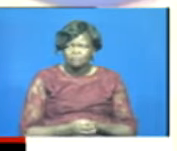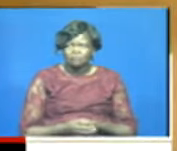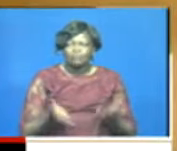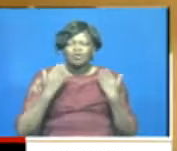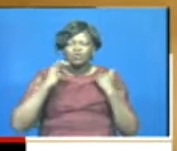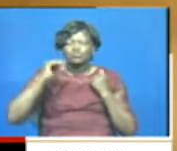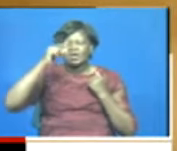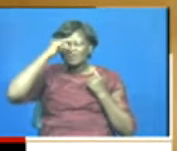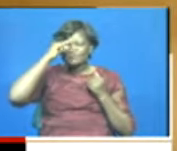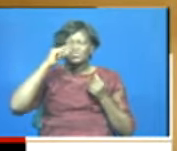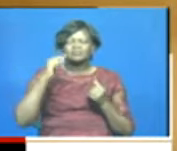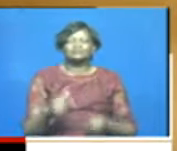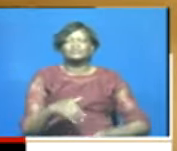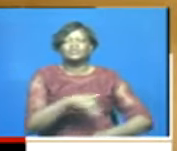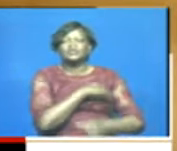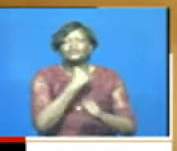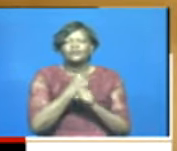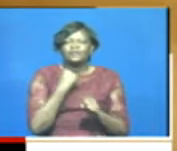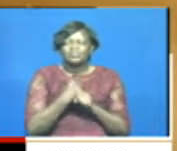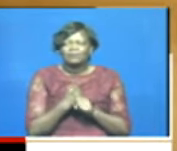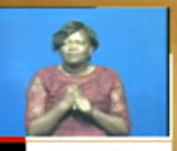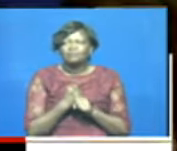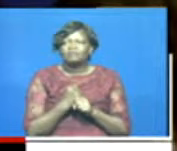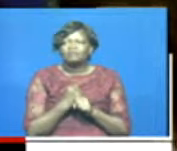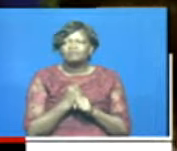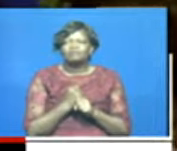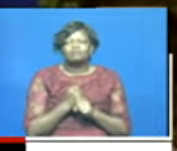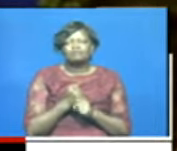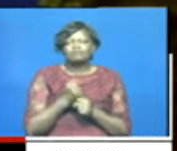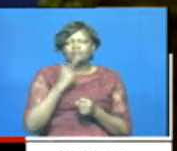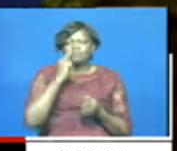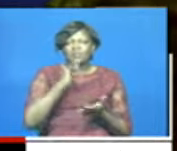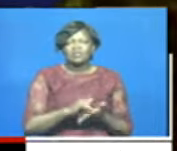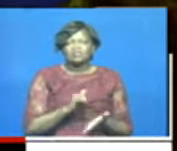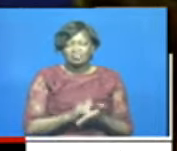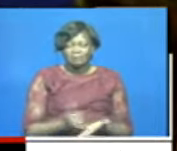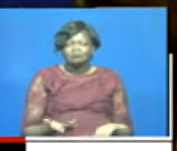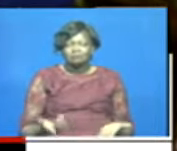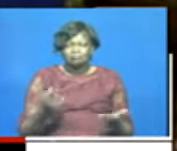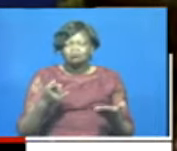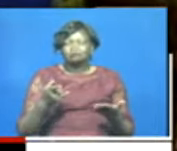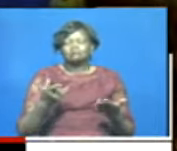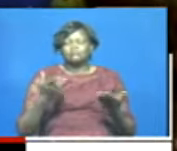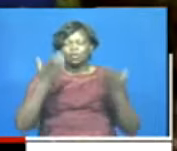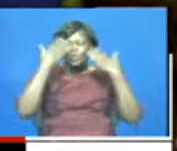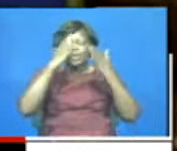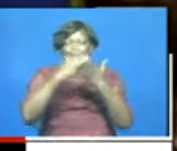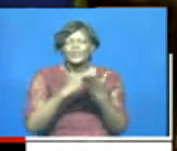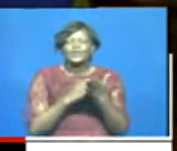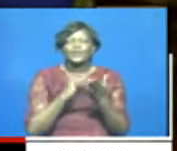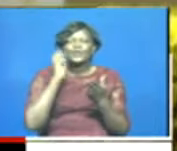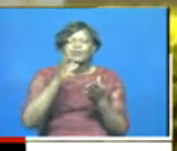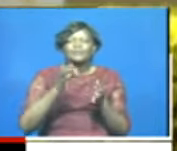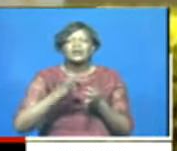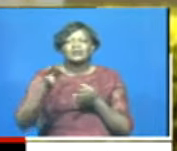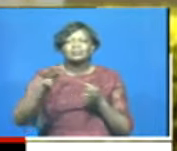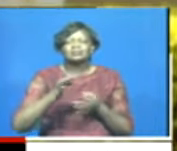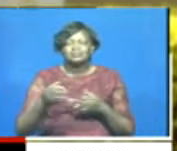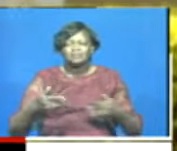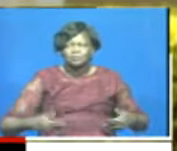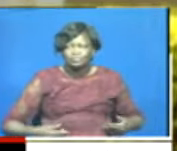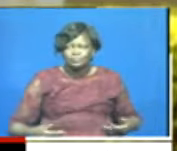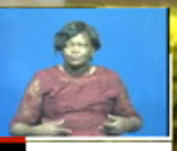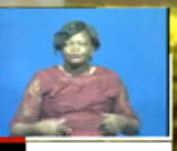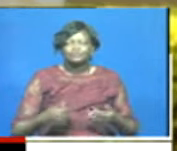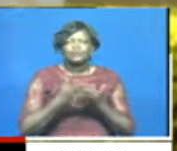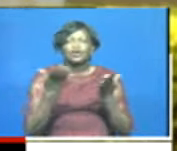Government Chief of Staff Jotham Kirimi noting that the sensitization program will be extended to the youth. Ni wale ambao